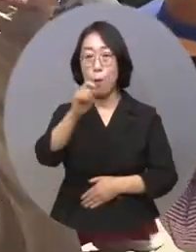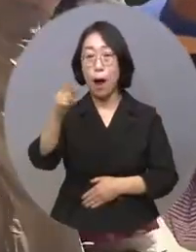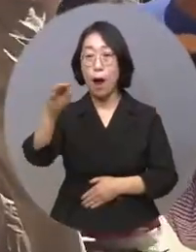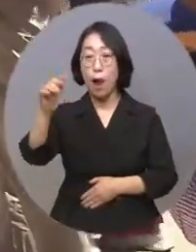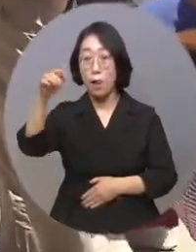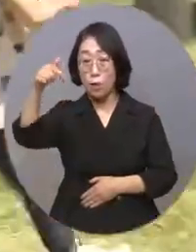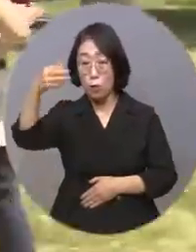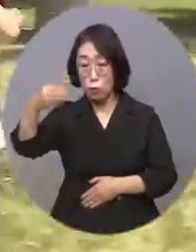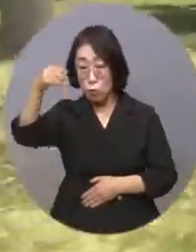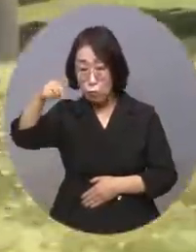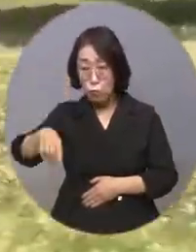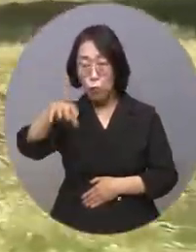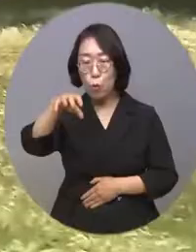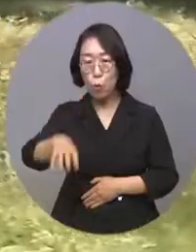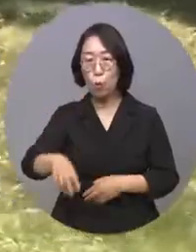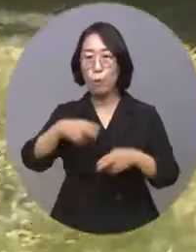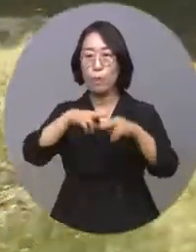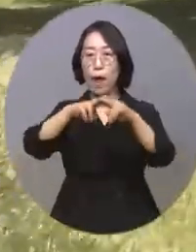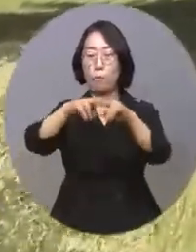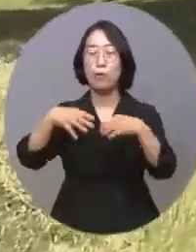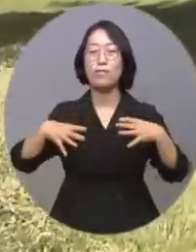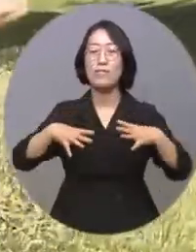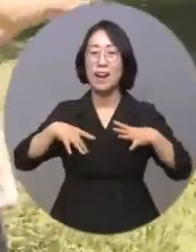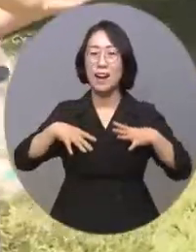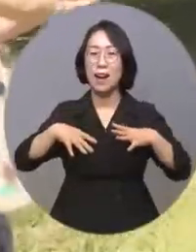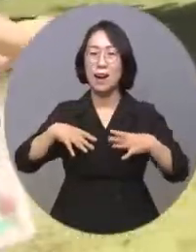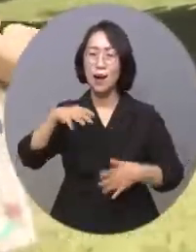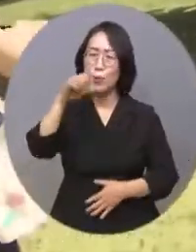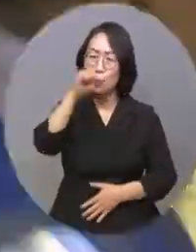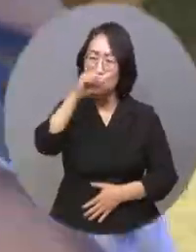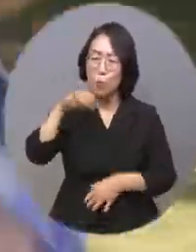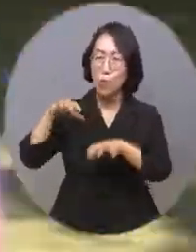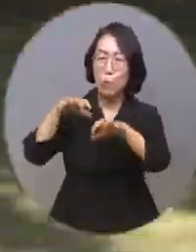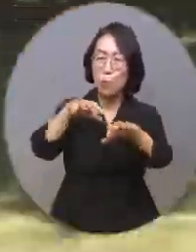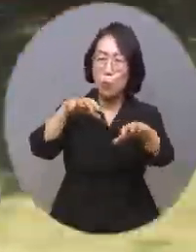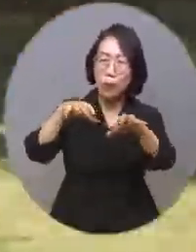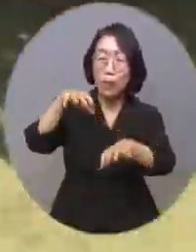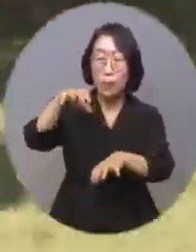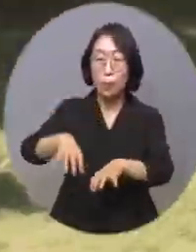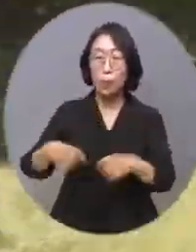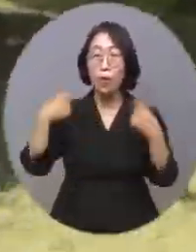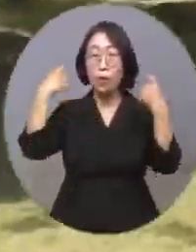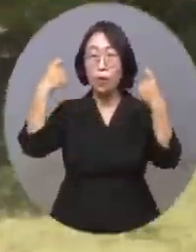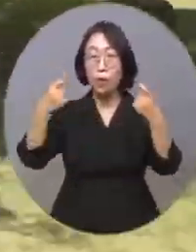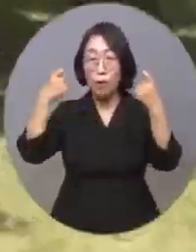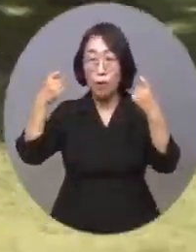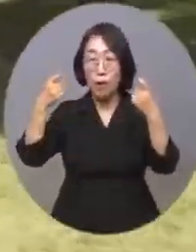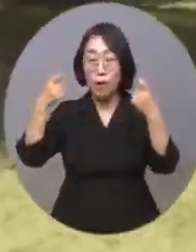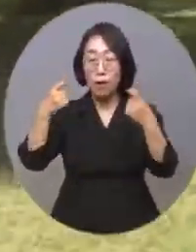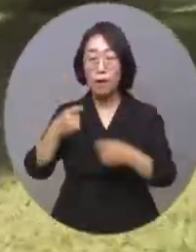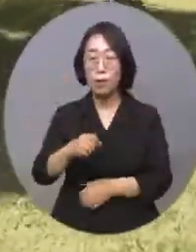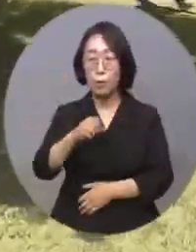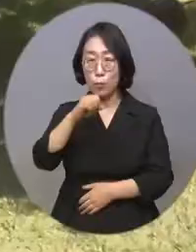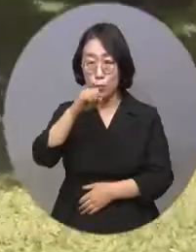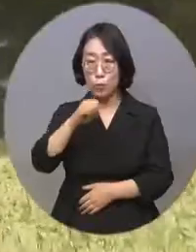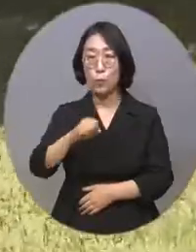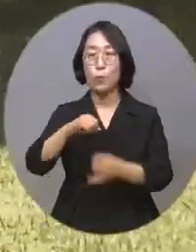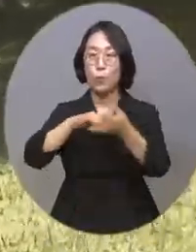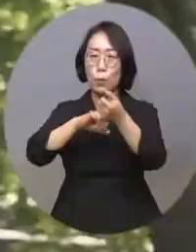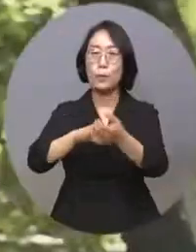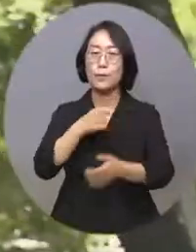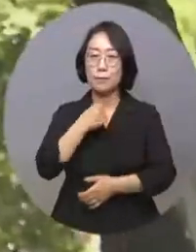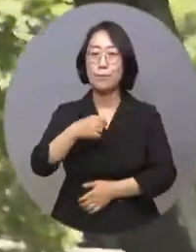남원의 자랑이자 남원 시민이 가장 사랑하는 명소로서 국내 최고 여행지 중에서 빼놓을 수 없는